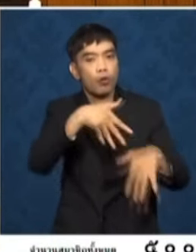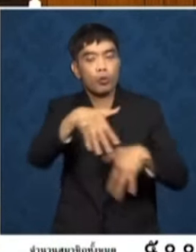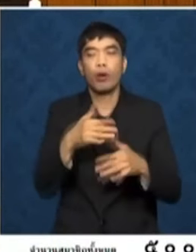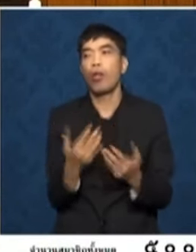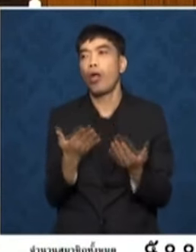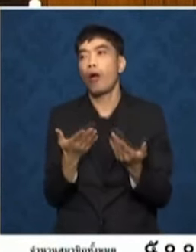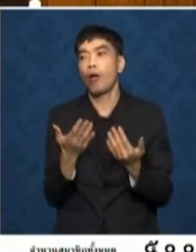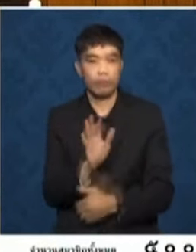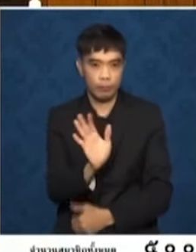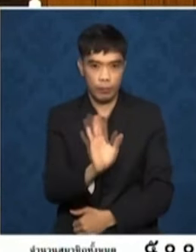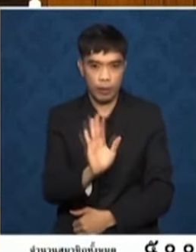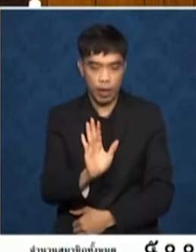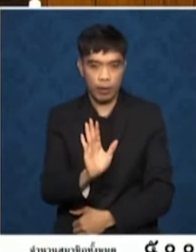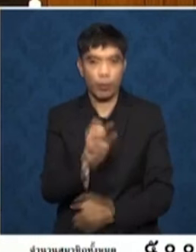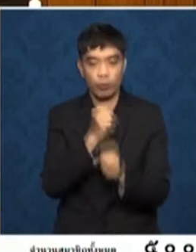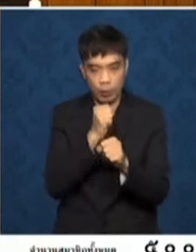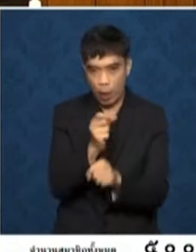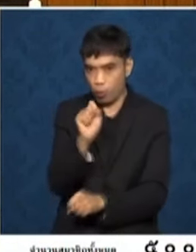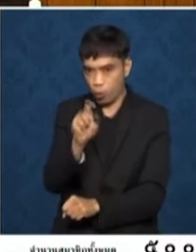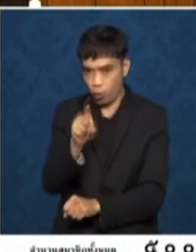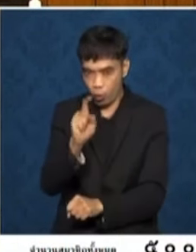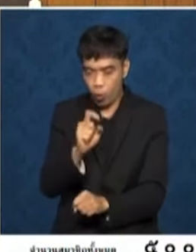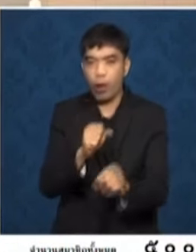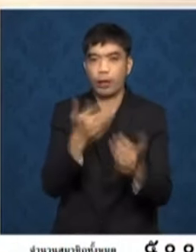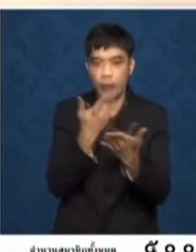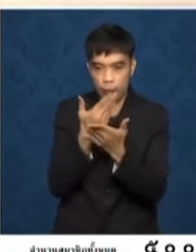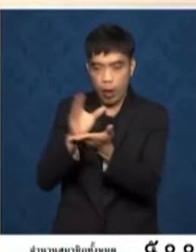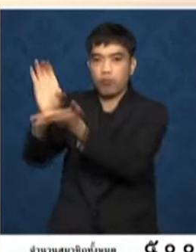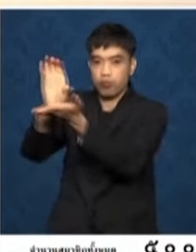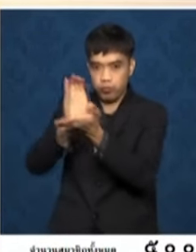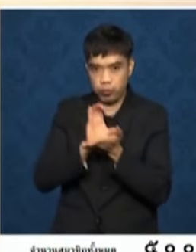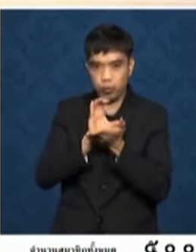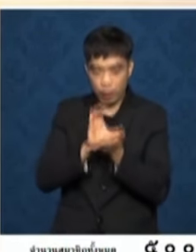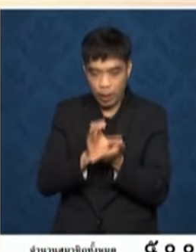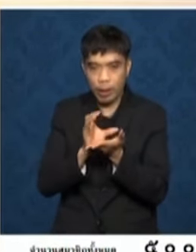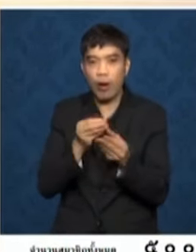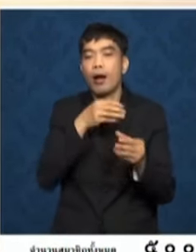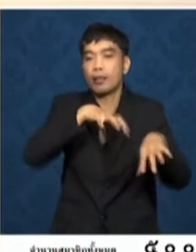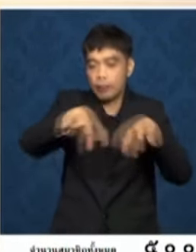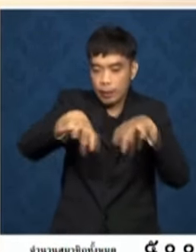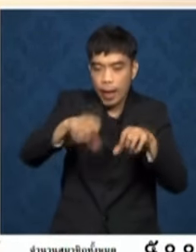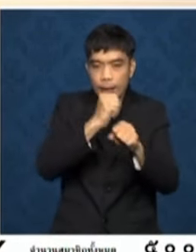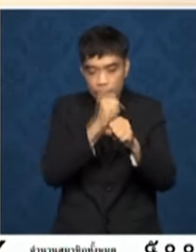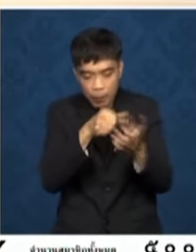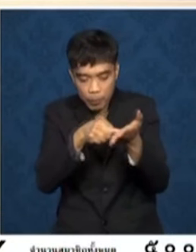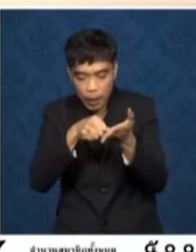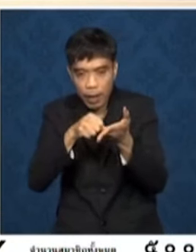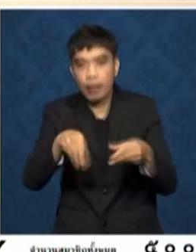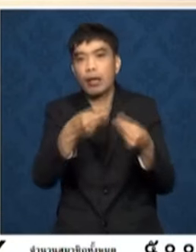่อไปอีกได้จำเป็ตองได้รบงบประมาณเพื่อขับเครื่อนการแ้ไขปัญหาอย่างเลงดวดที่สุด